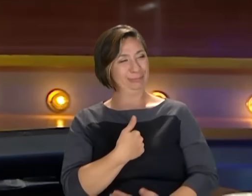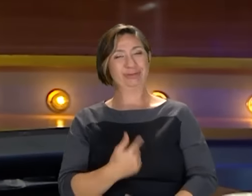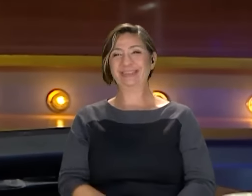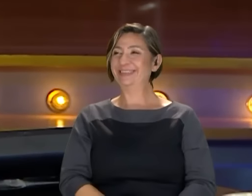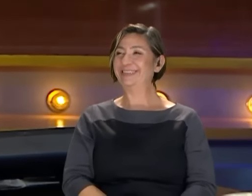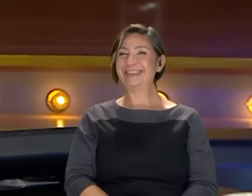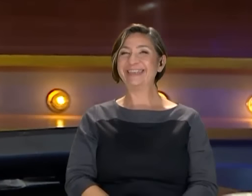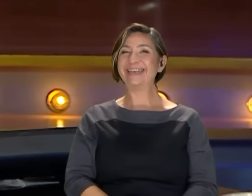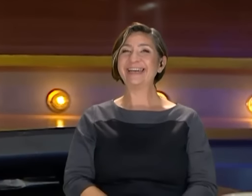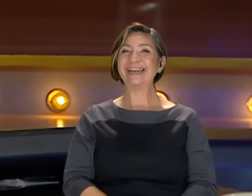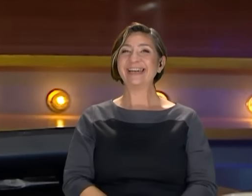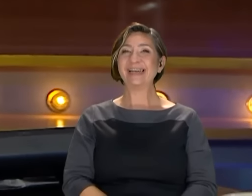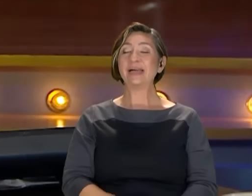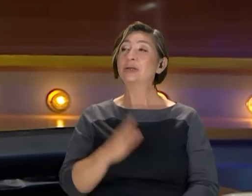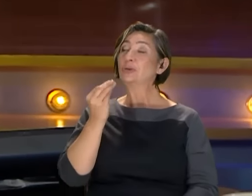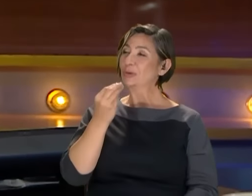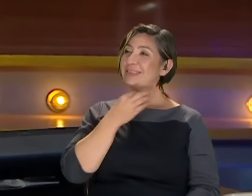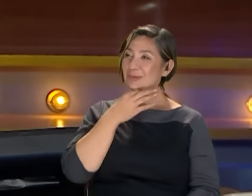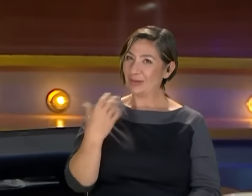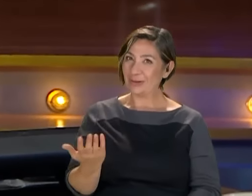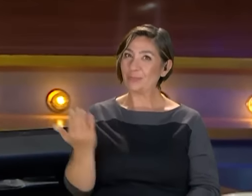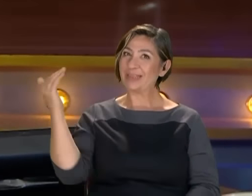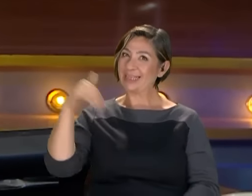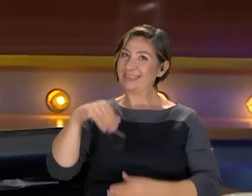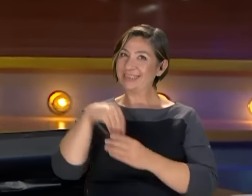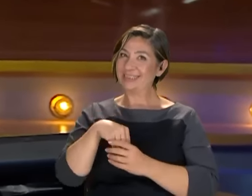burada. Cansın. Peki. Çok teşekkür ediyorum geldiğiniz için. Rica ederim abi.